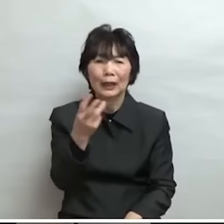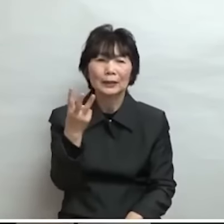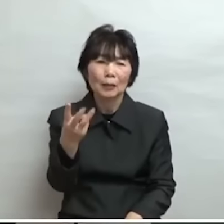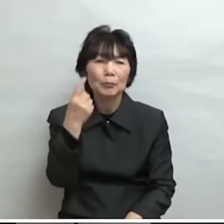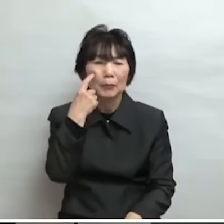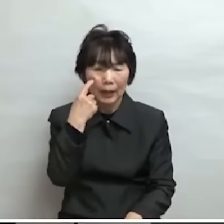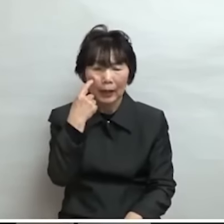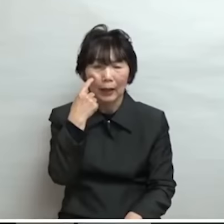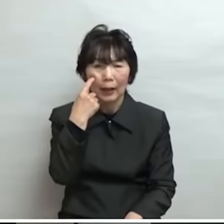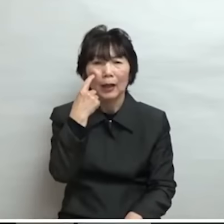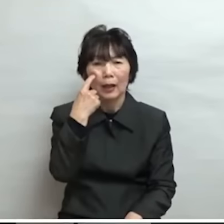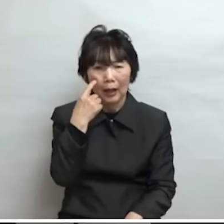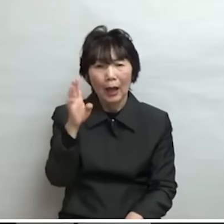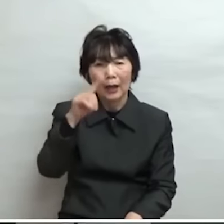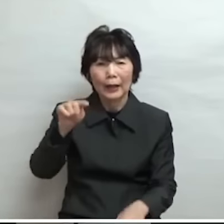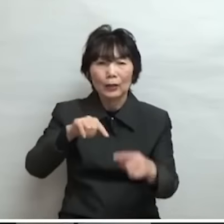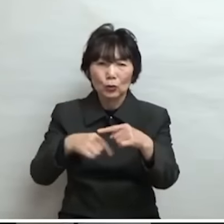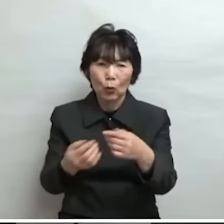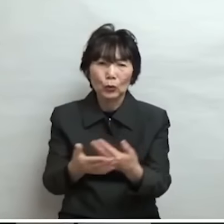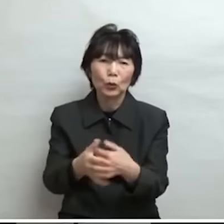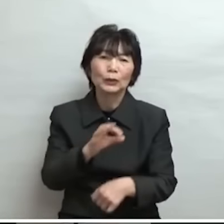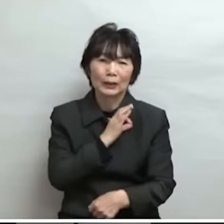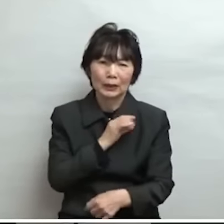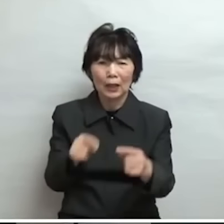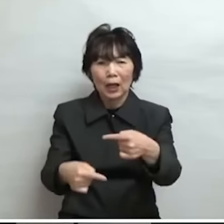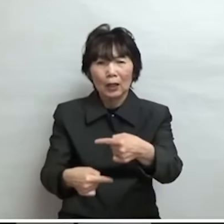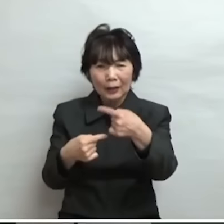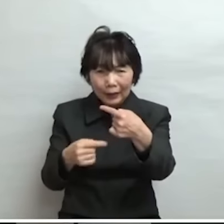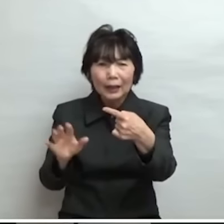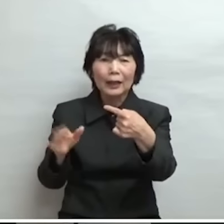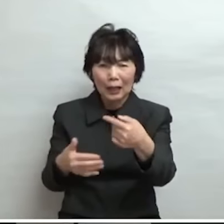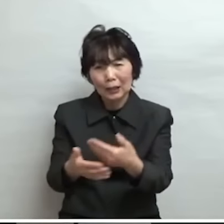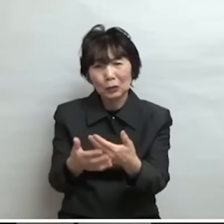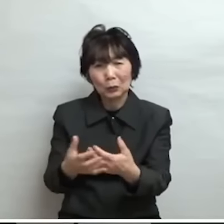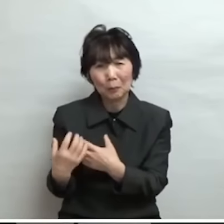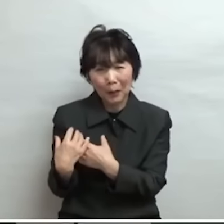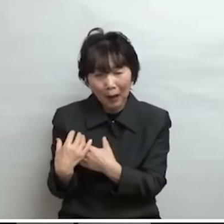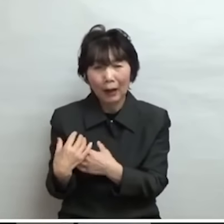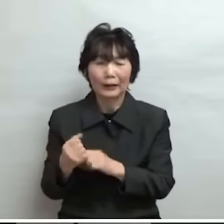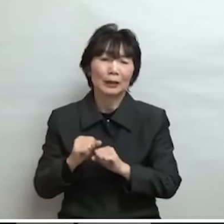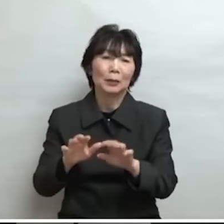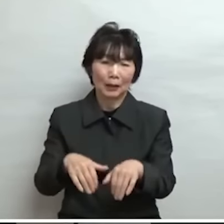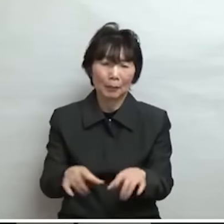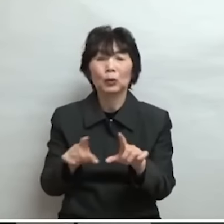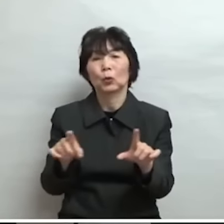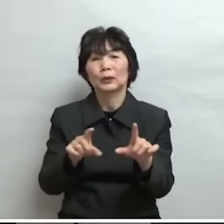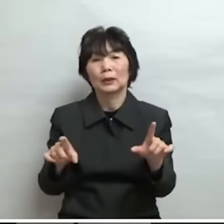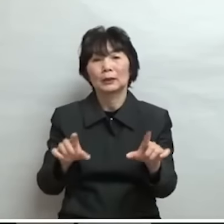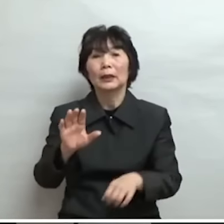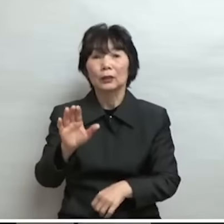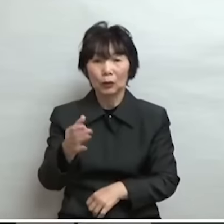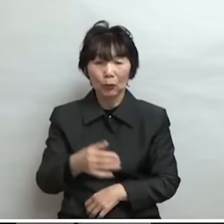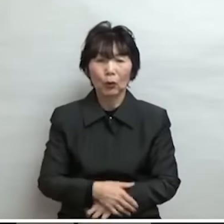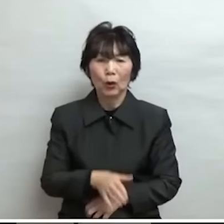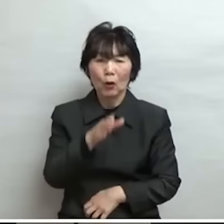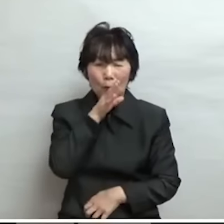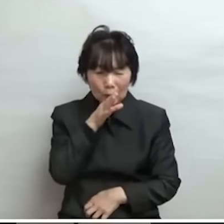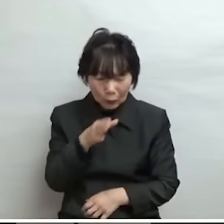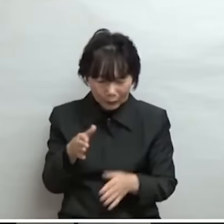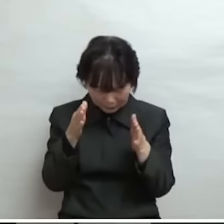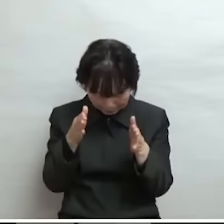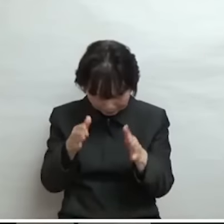、県庁職員正月元旦から動員しました。まあ、これはもう当然のことだと思うんですけども、本当によく頑張